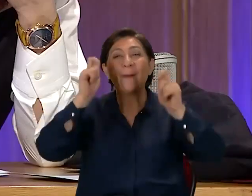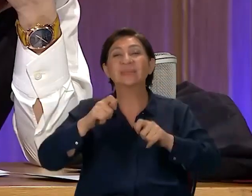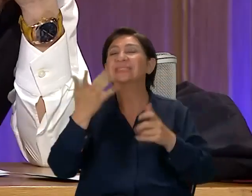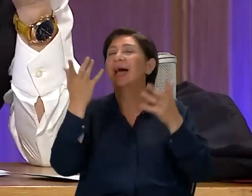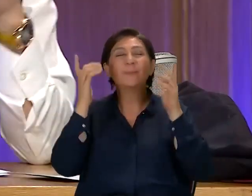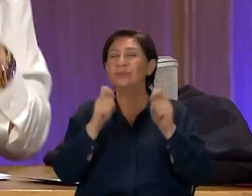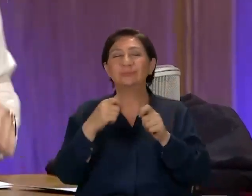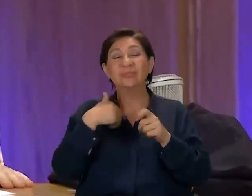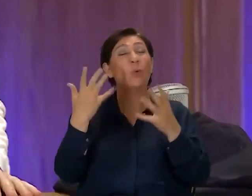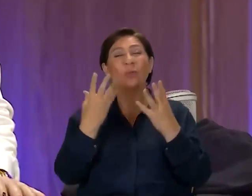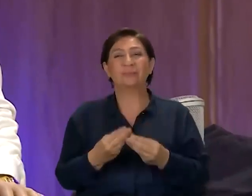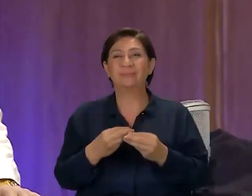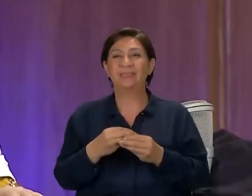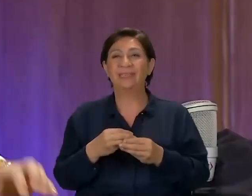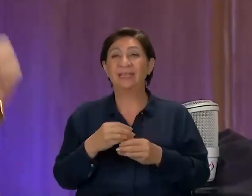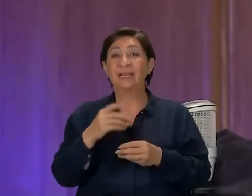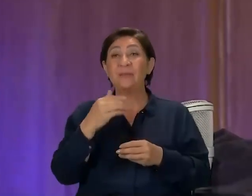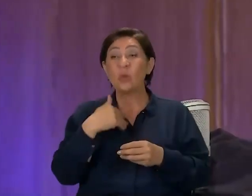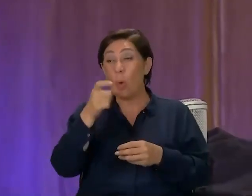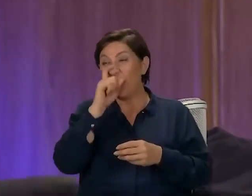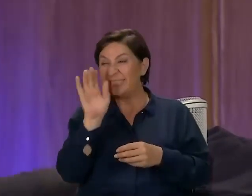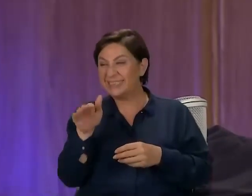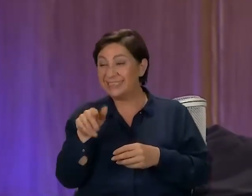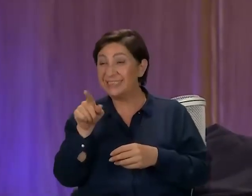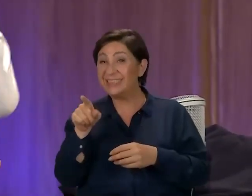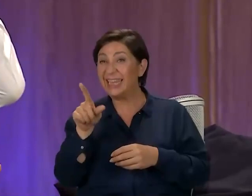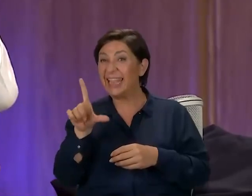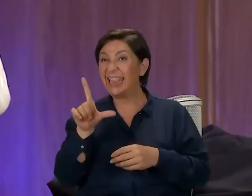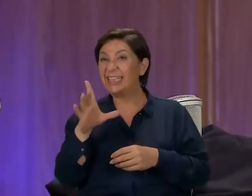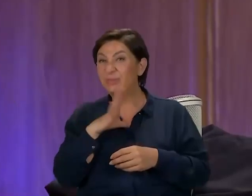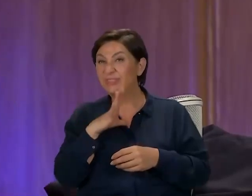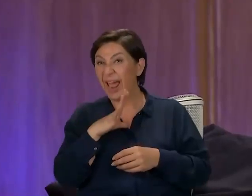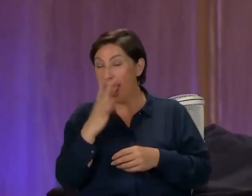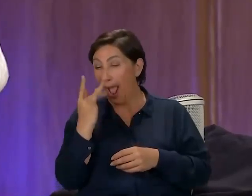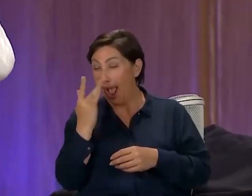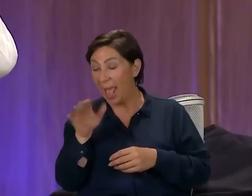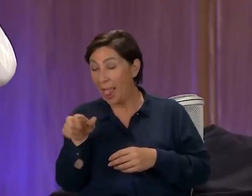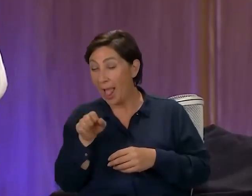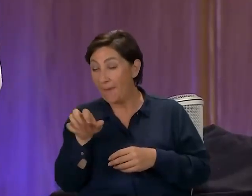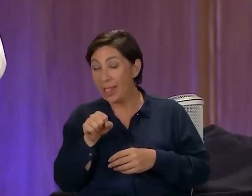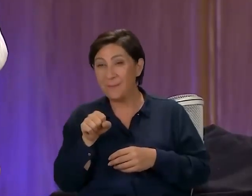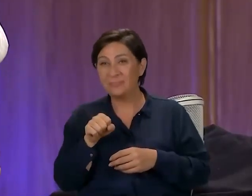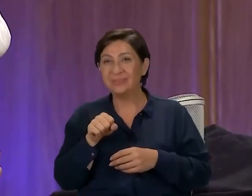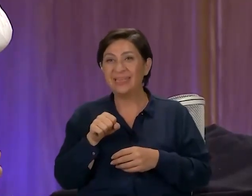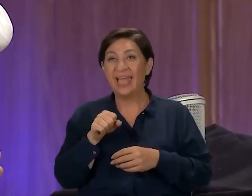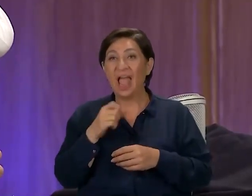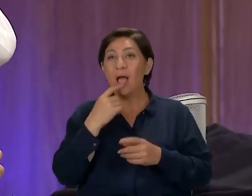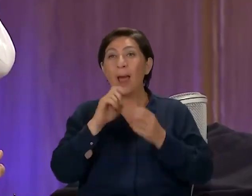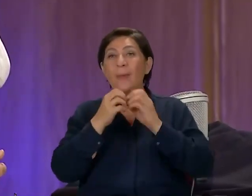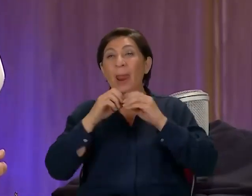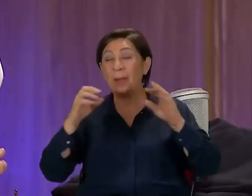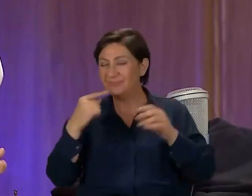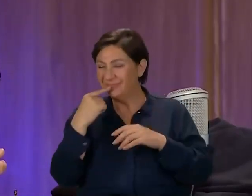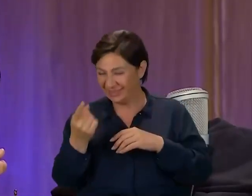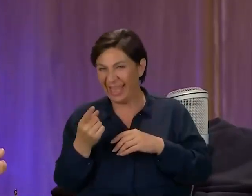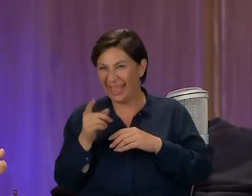ne olayım ya. Yok, ya, çok valla. Ya bu Okan'a biz diyelim ki Okan'cığım sana ihtiyacımız var. Peki çok istiyorsun. Ebele gübele diye